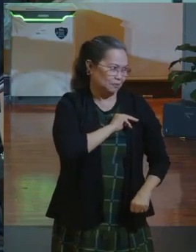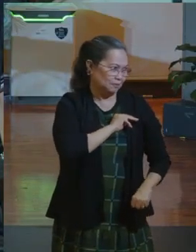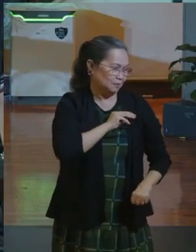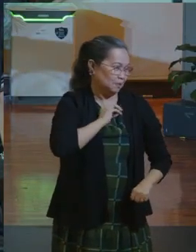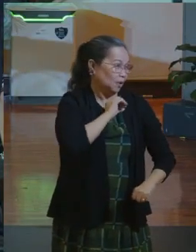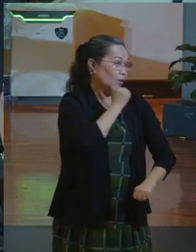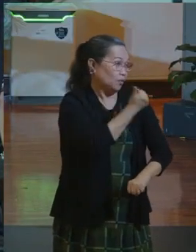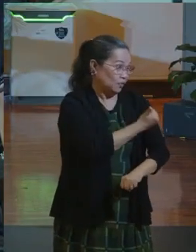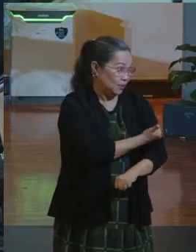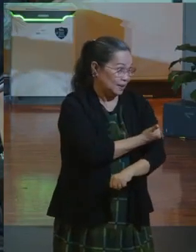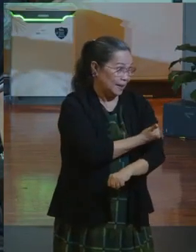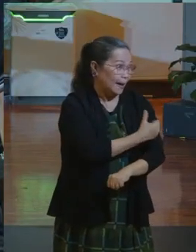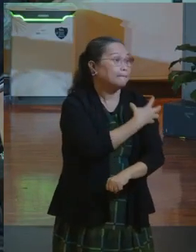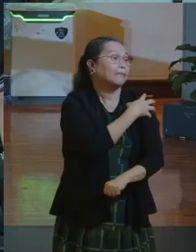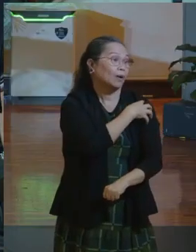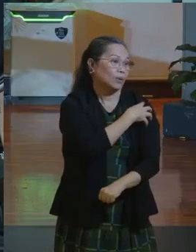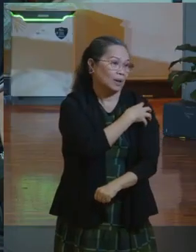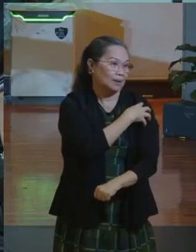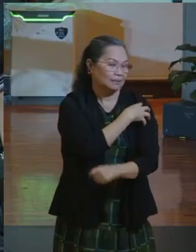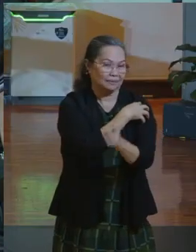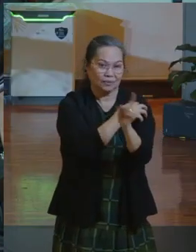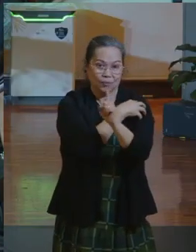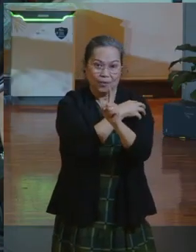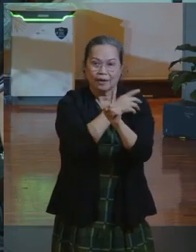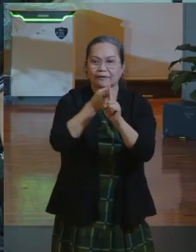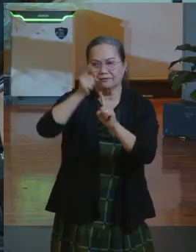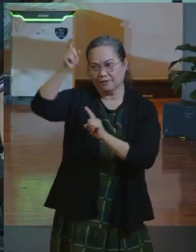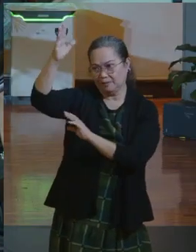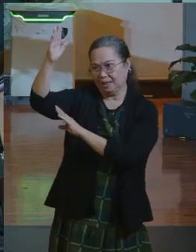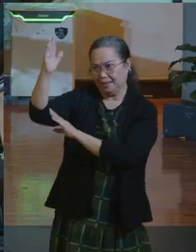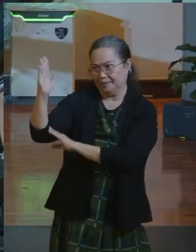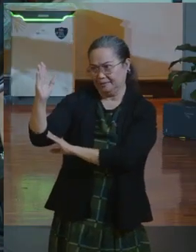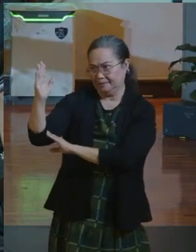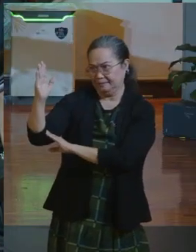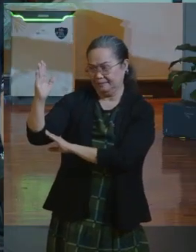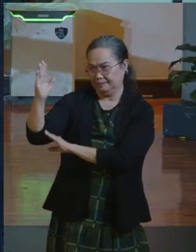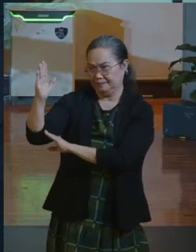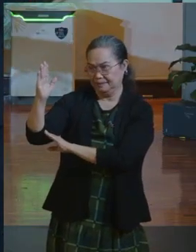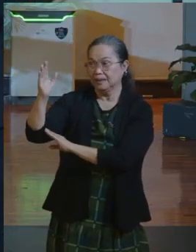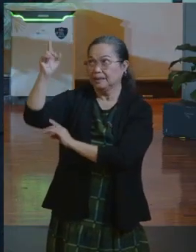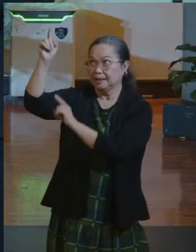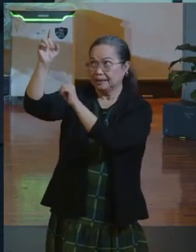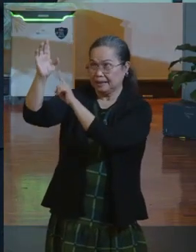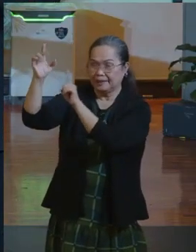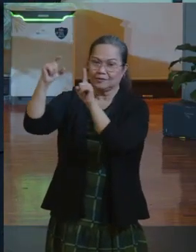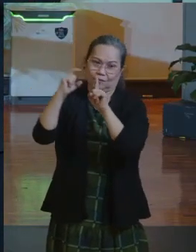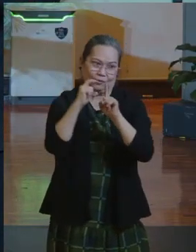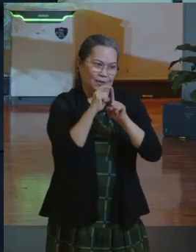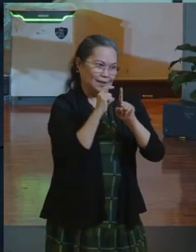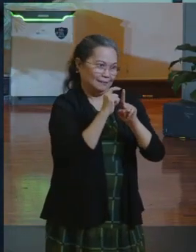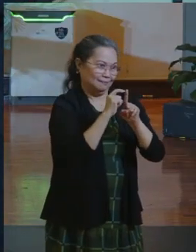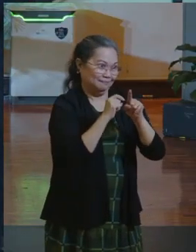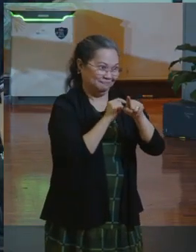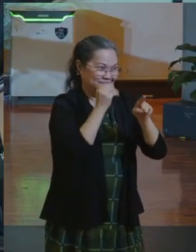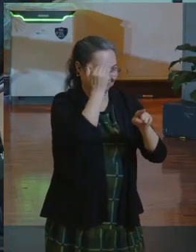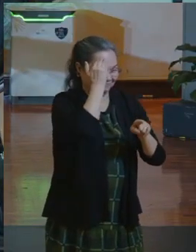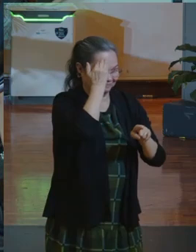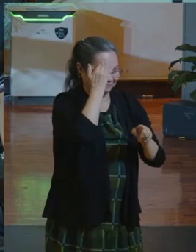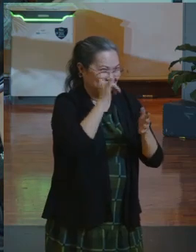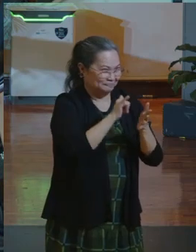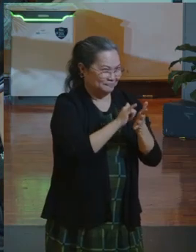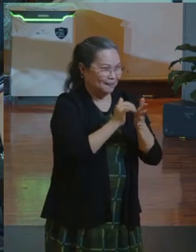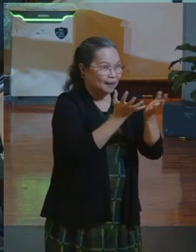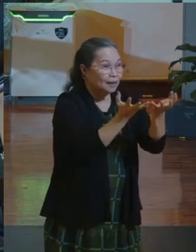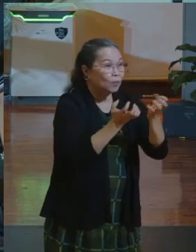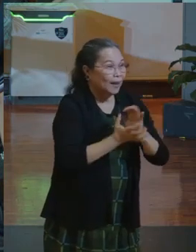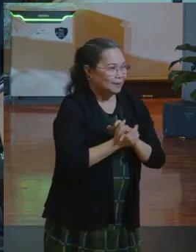ang otoridad ay nasa Kanya at nasa Kanya moralidad. Alam niyo, ito pa rin ang Kanya